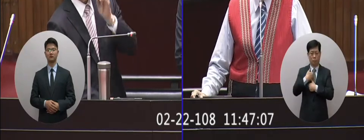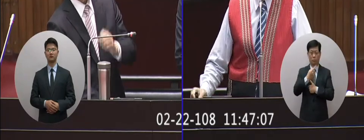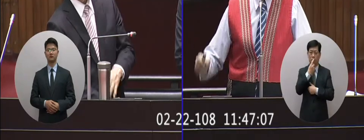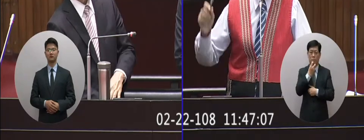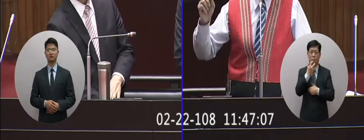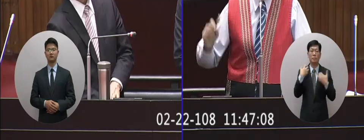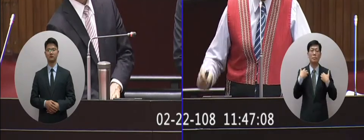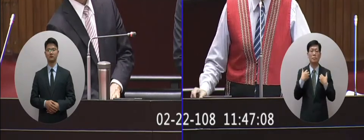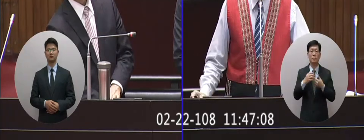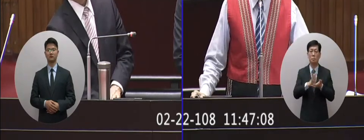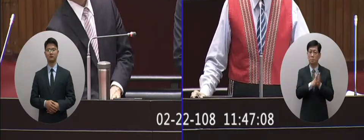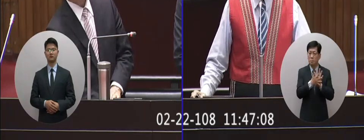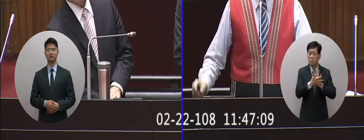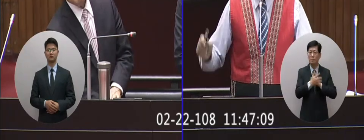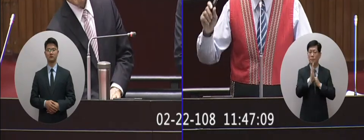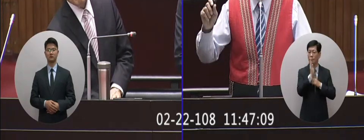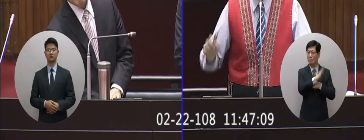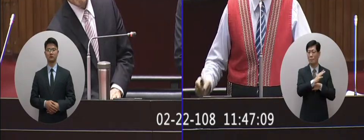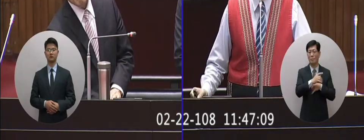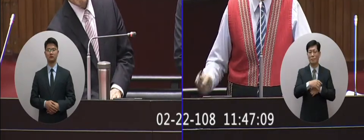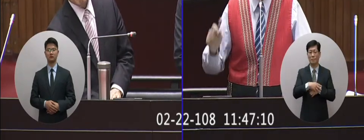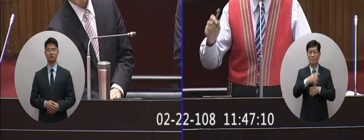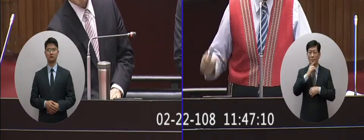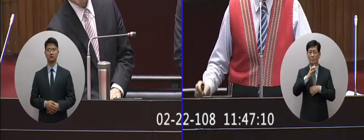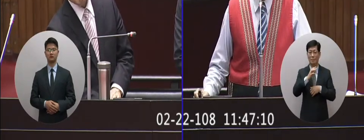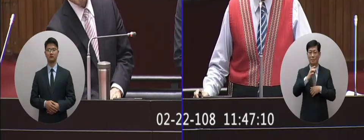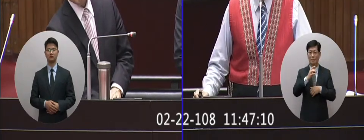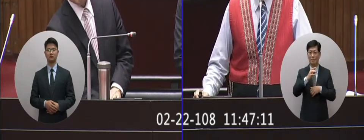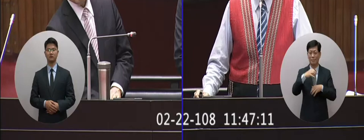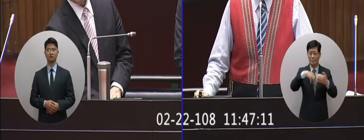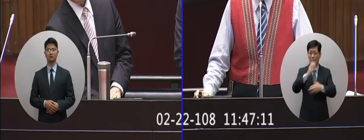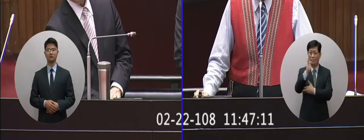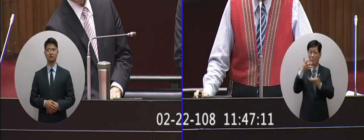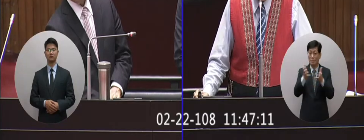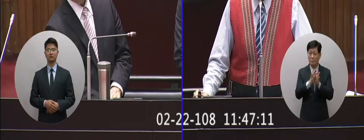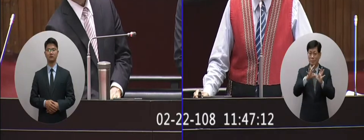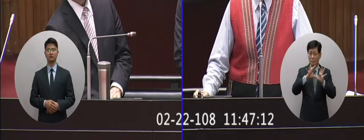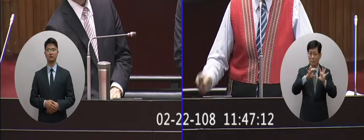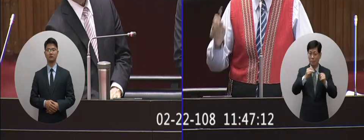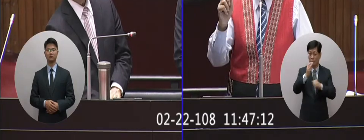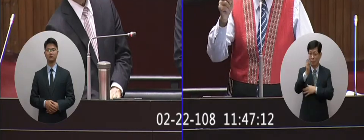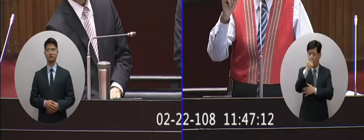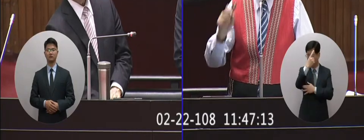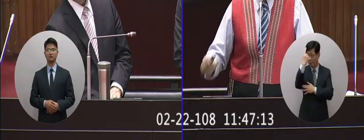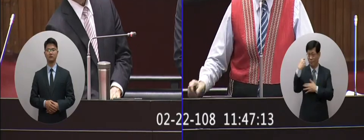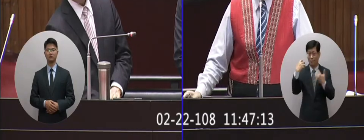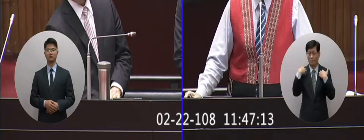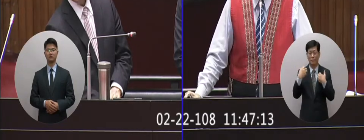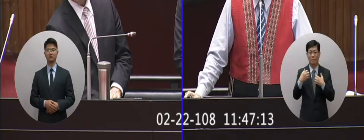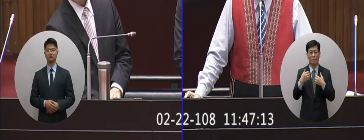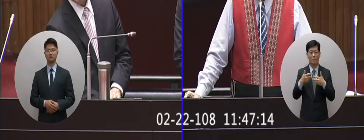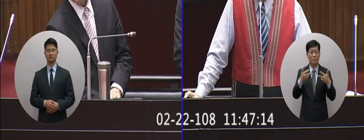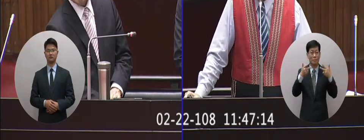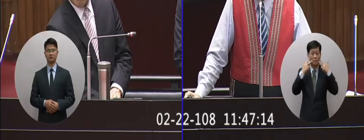啊，因此就变成内政部，而且是地政司在主管。原民会啊，在